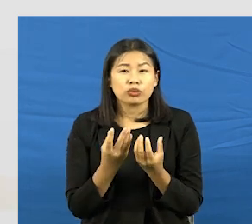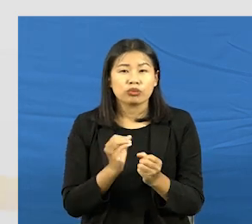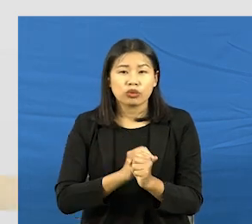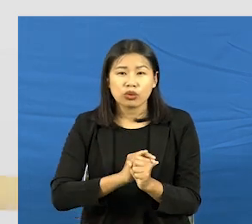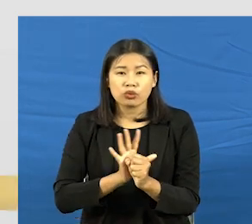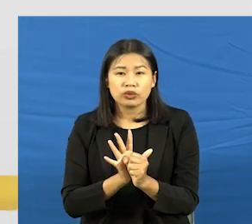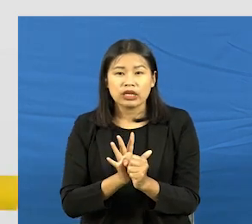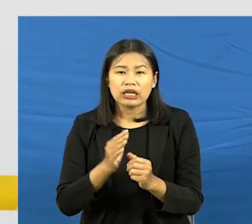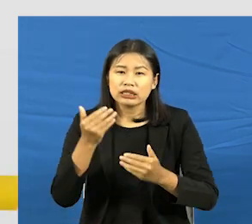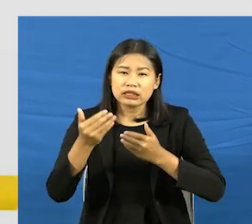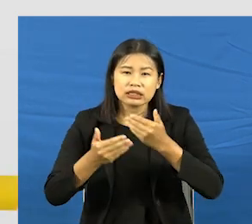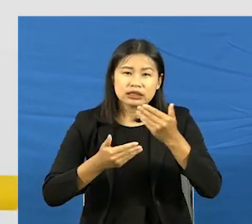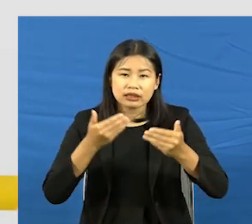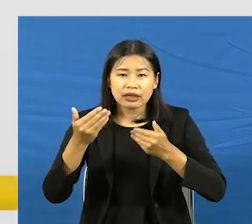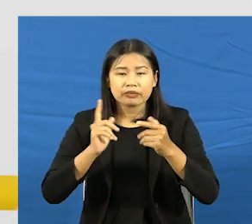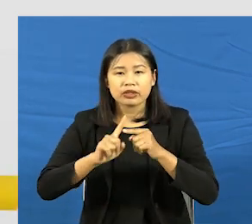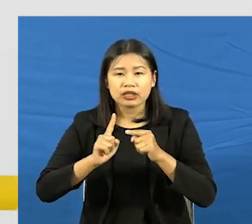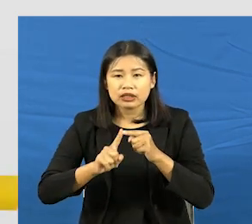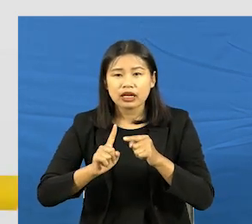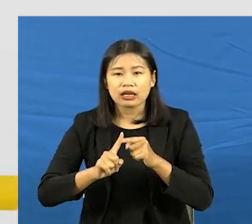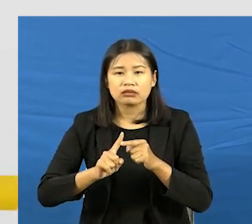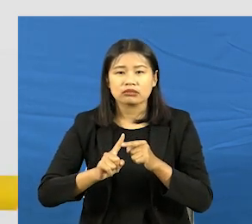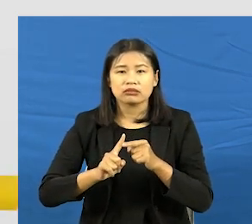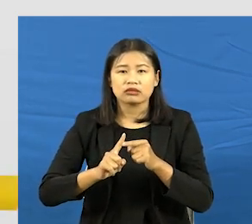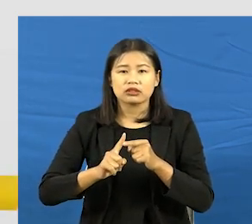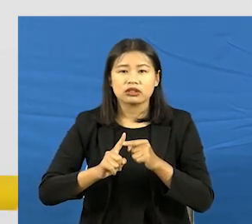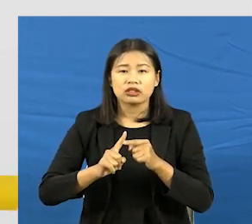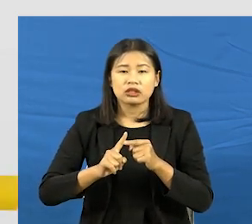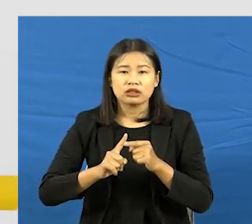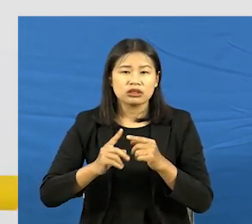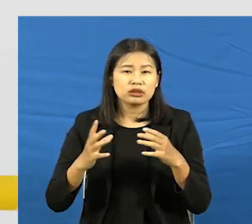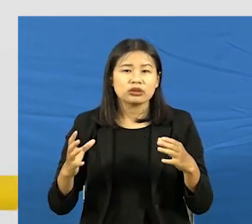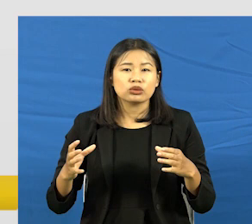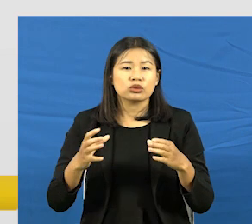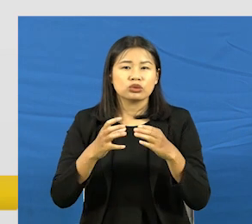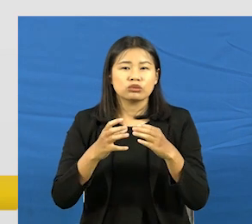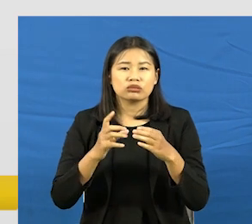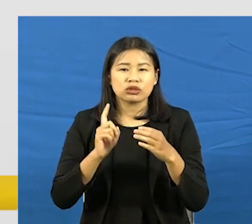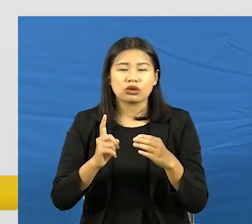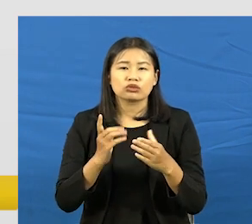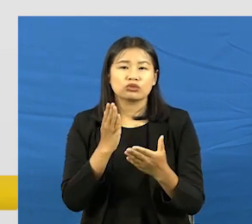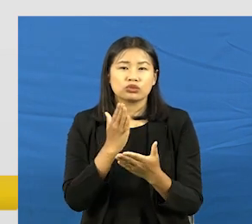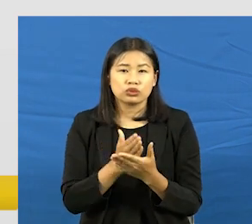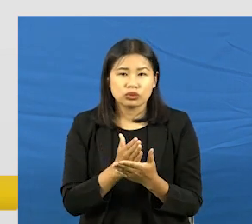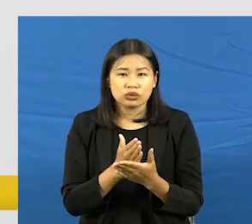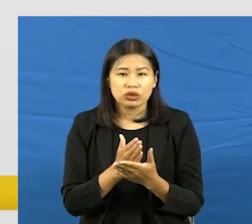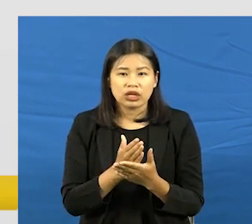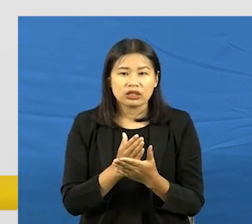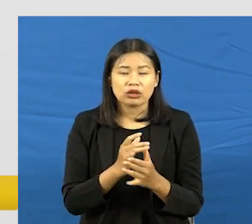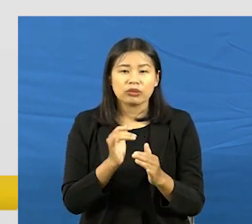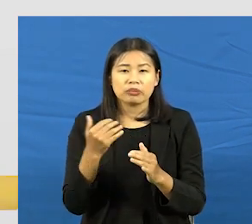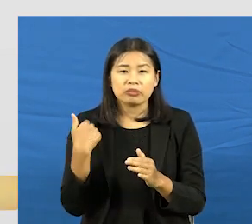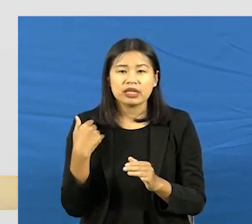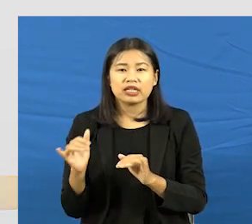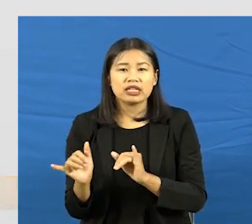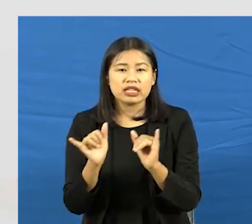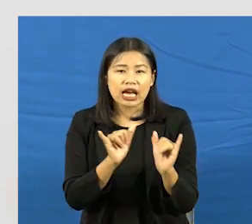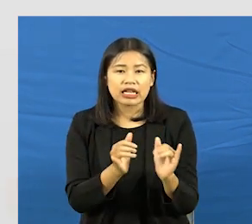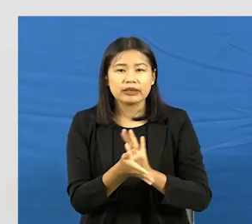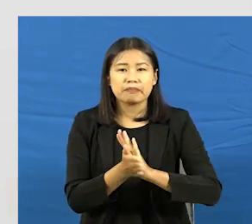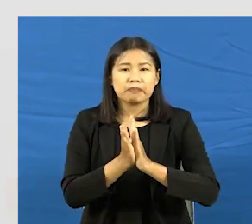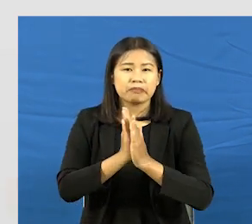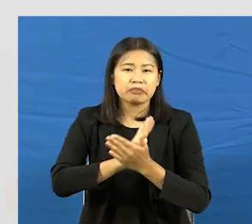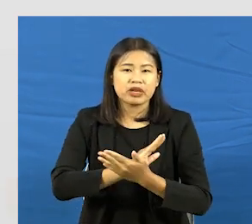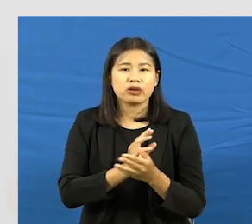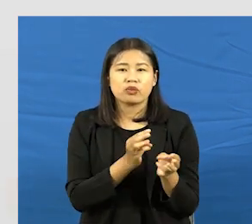กิจกรรมนะเราจำเป็นที่ต้องมีการงดการเลื่อนหรือการปรับเปลี่ยนนะฮะ